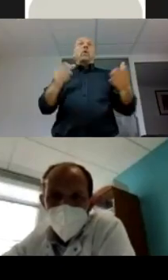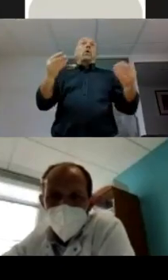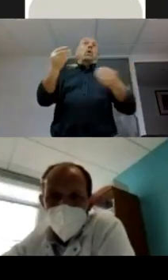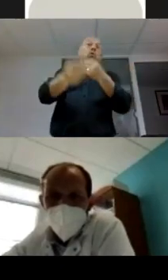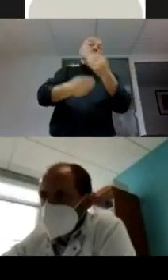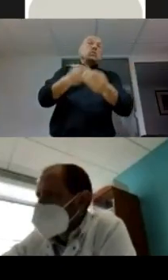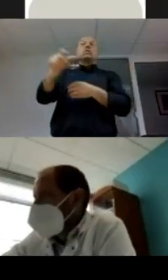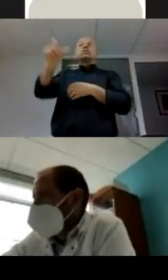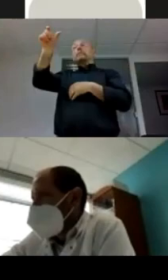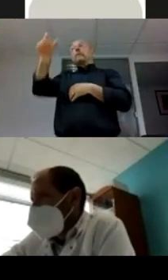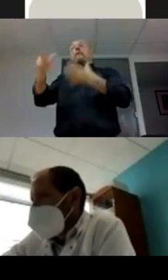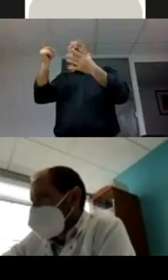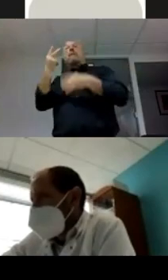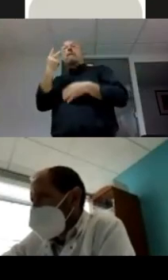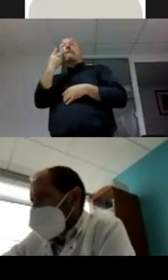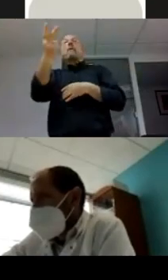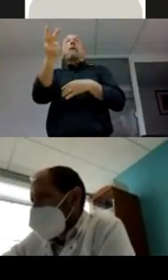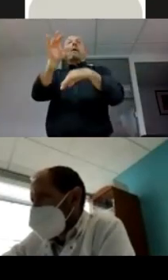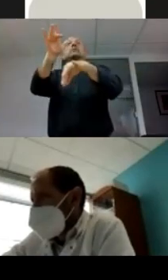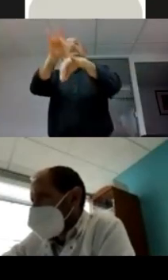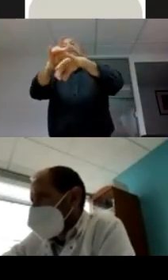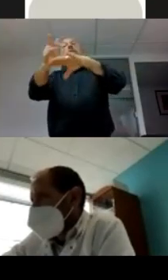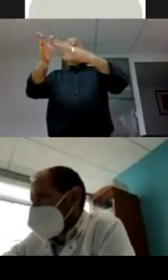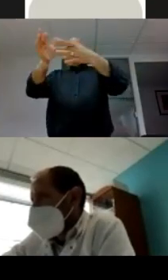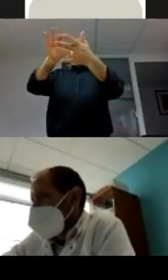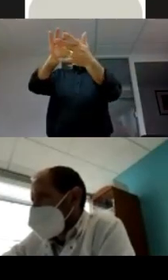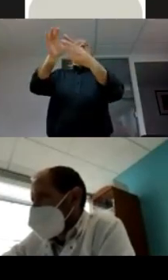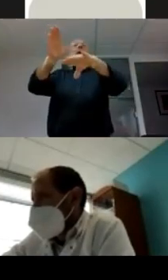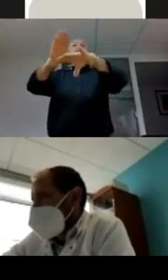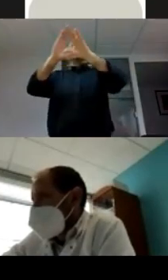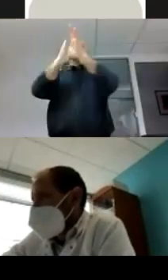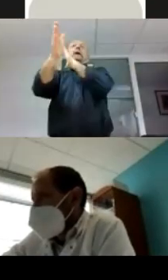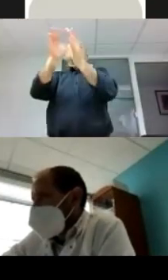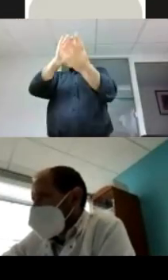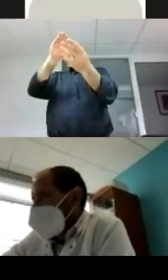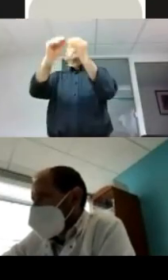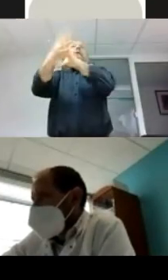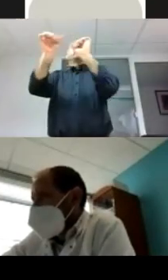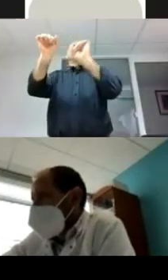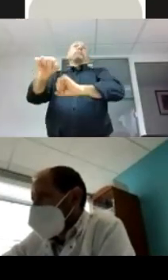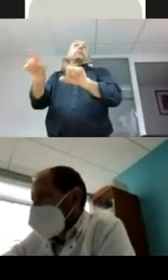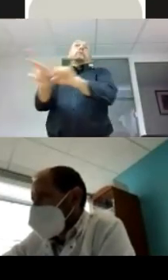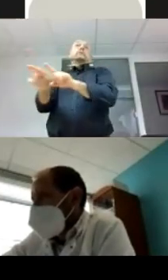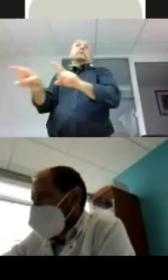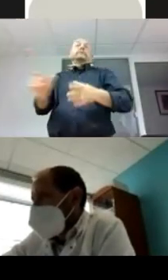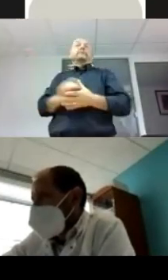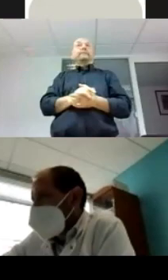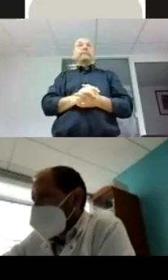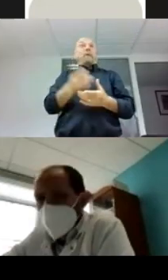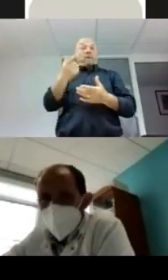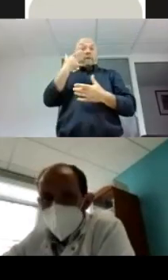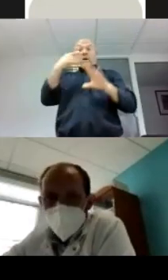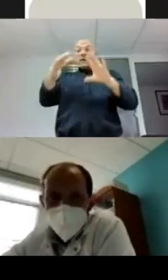laboratoire, par courrier, ou éventuellement consultable sur Internet si ça a été demandé.